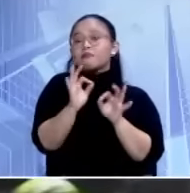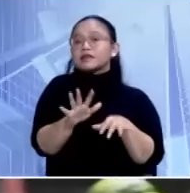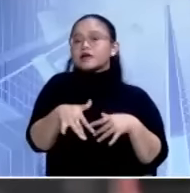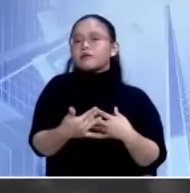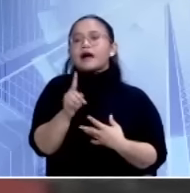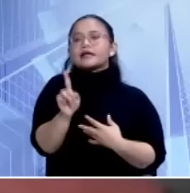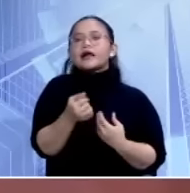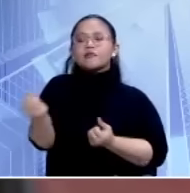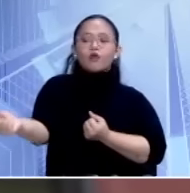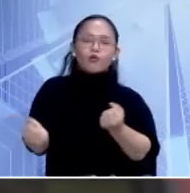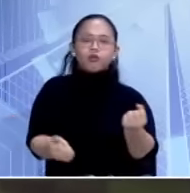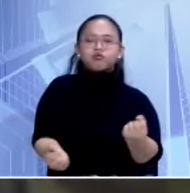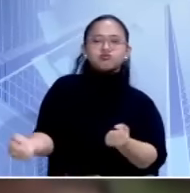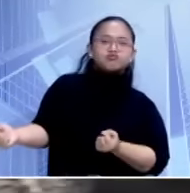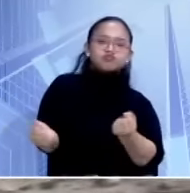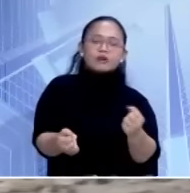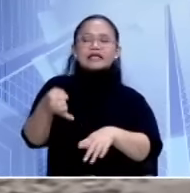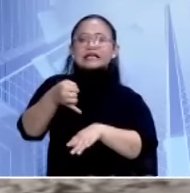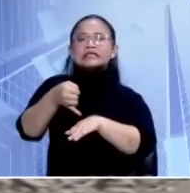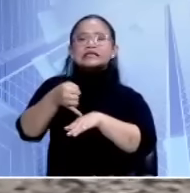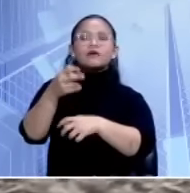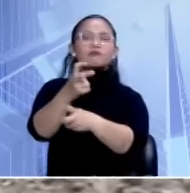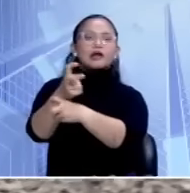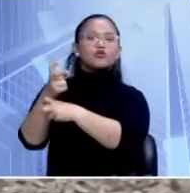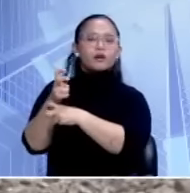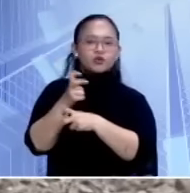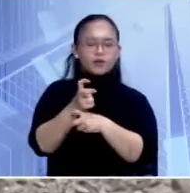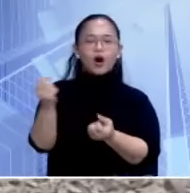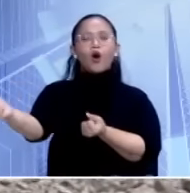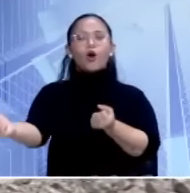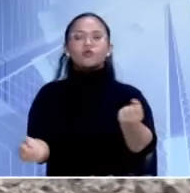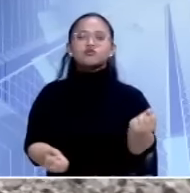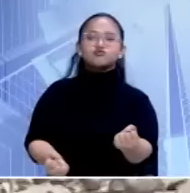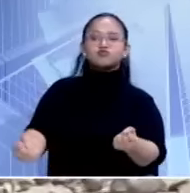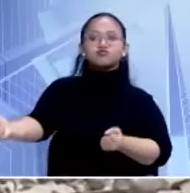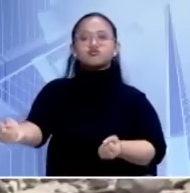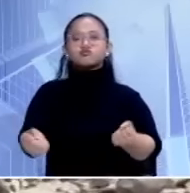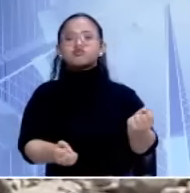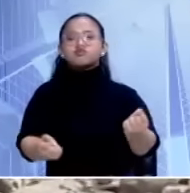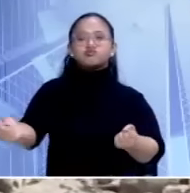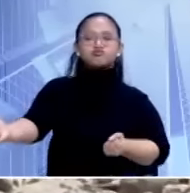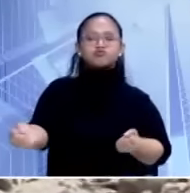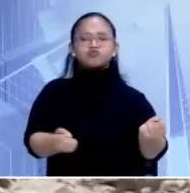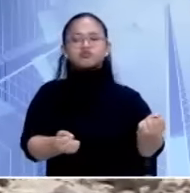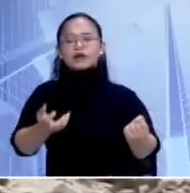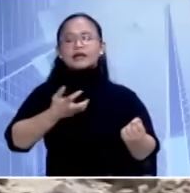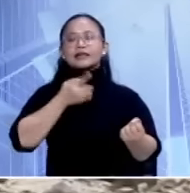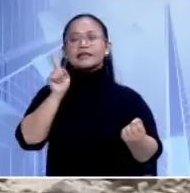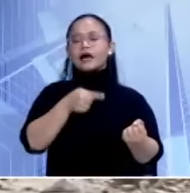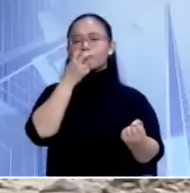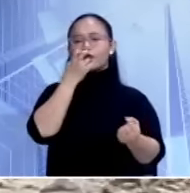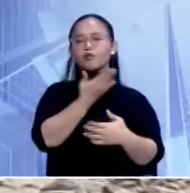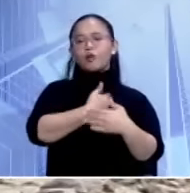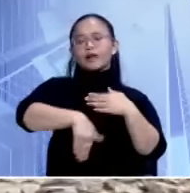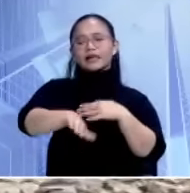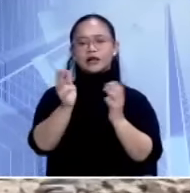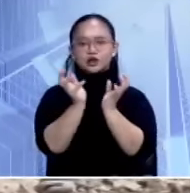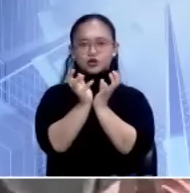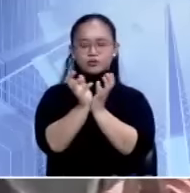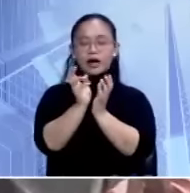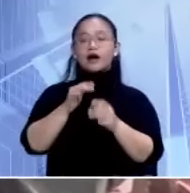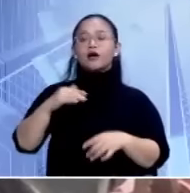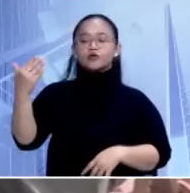ketika kendaraan dump truck pengangkut batu untuk proyek tol Cipali-Pantimban melaju dari arah Bandung menuju Subang. Namun saat